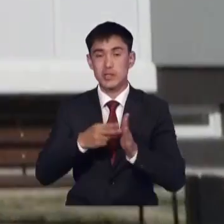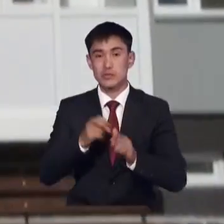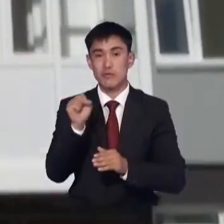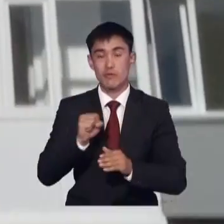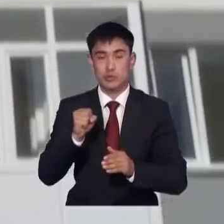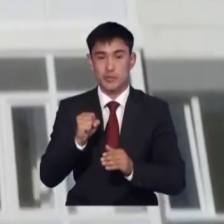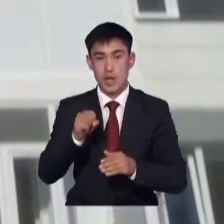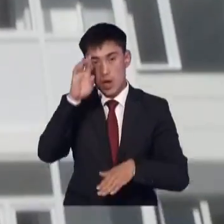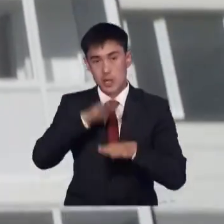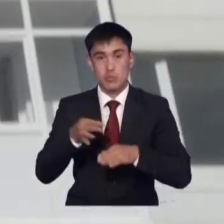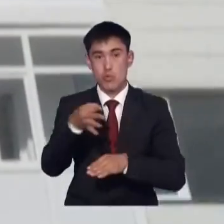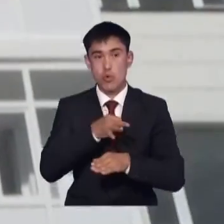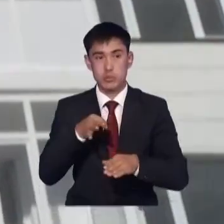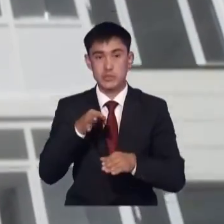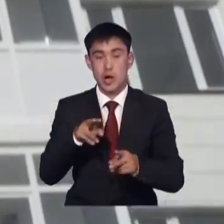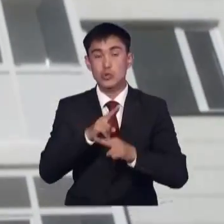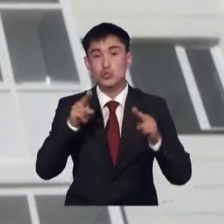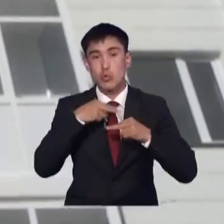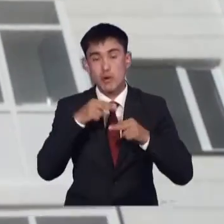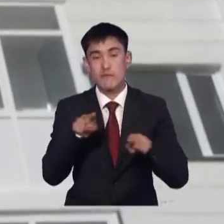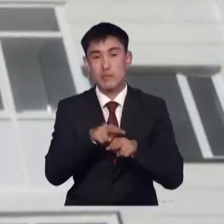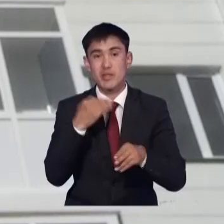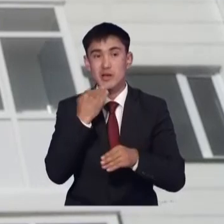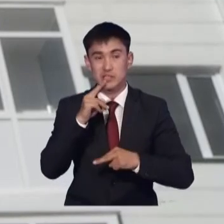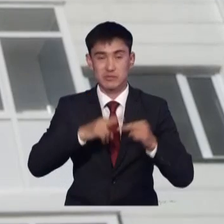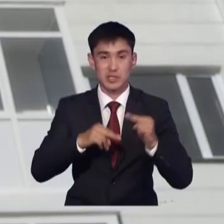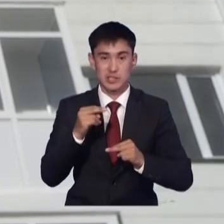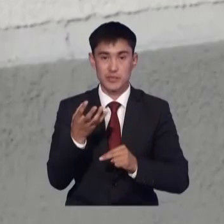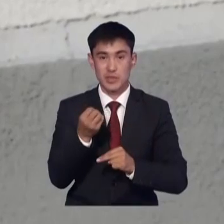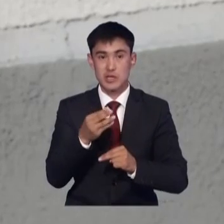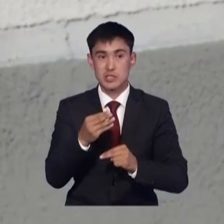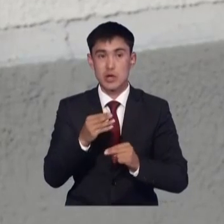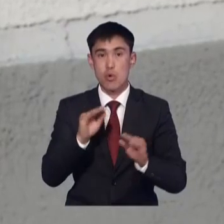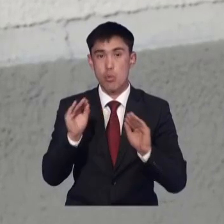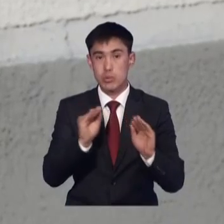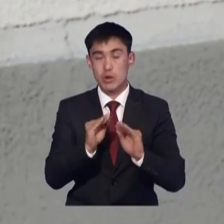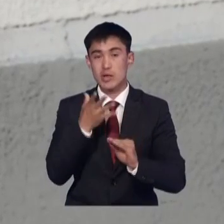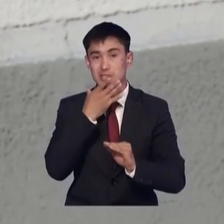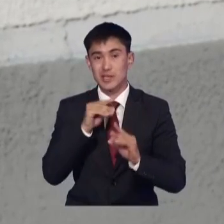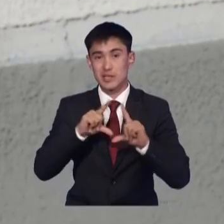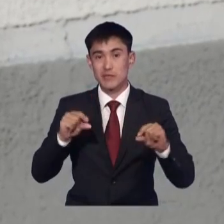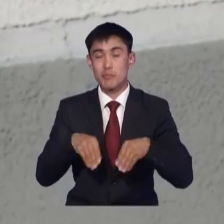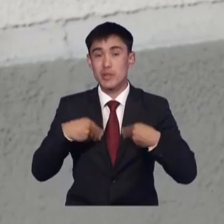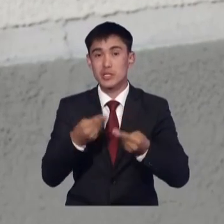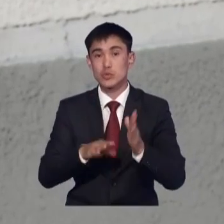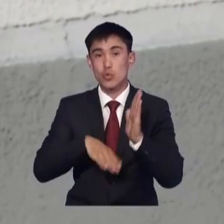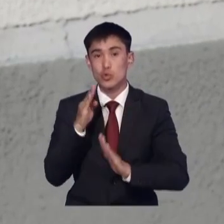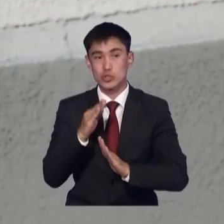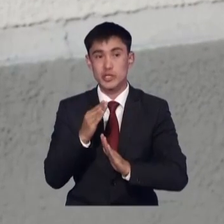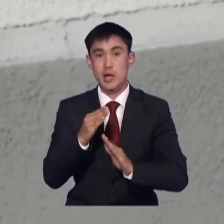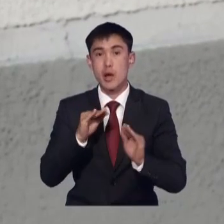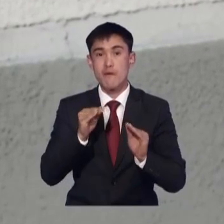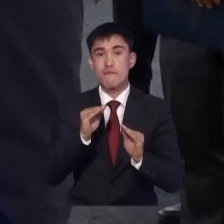августе Аким области поручил Особое внимание уделить качеству строительства а также внешнему облику здания внеся предложение по улучшению